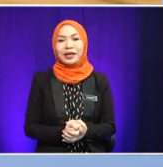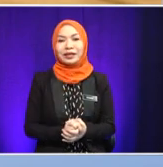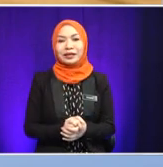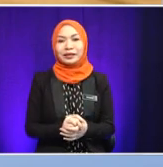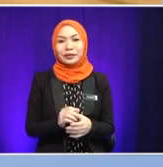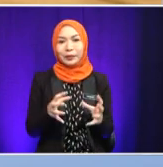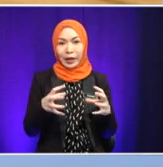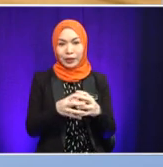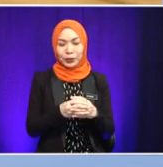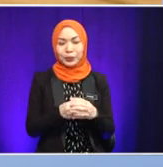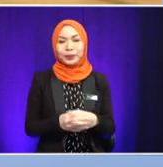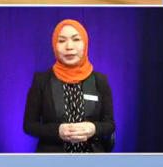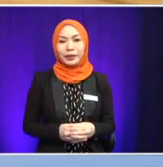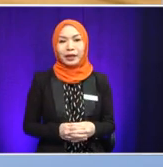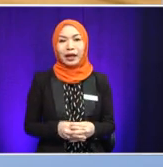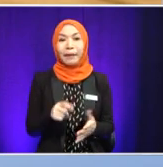bersatu